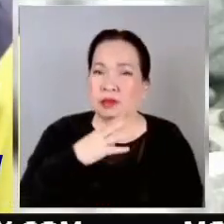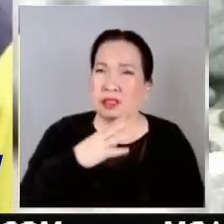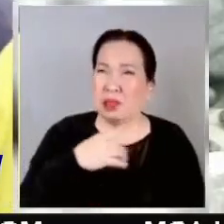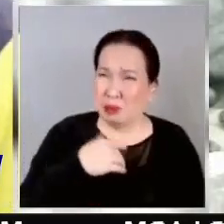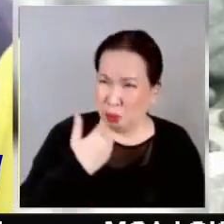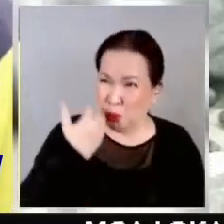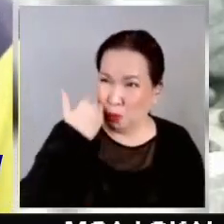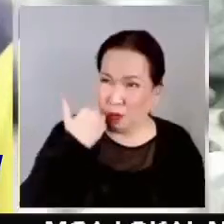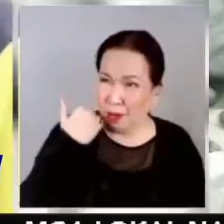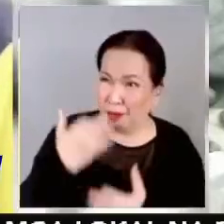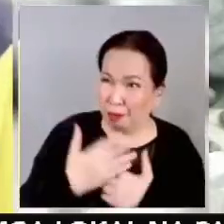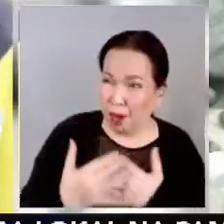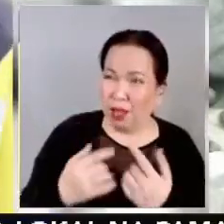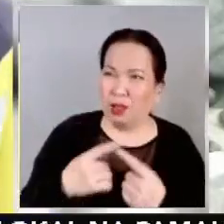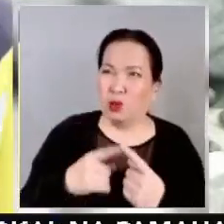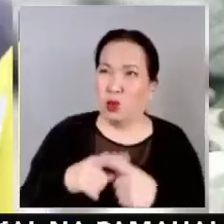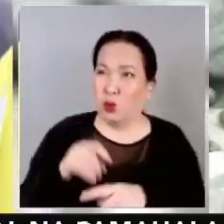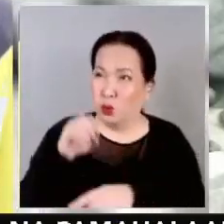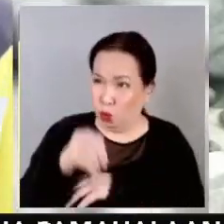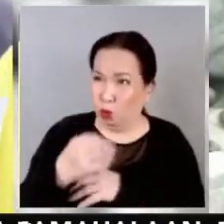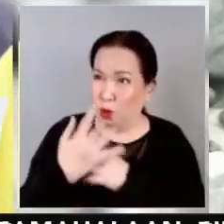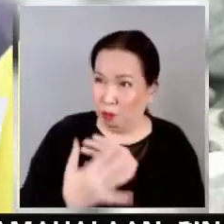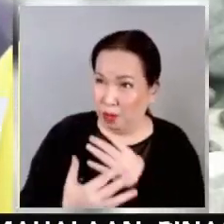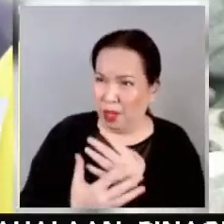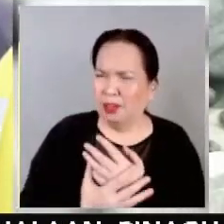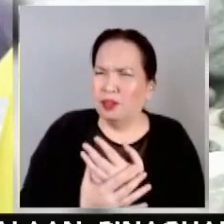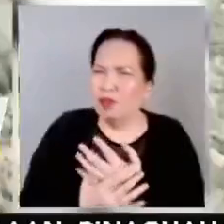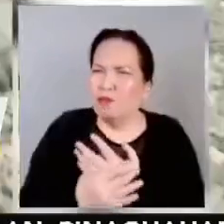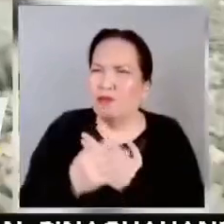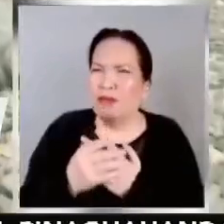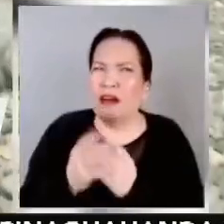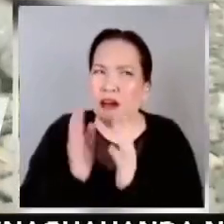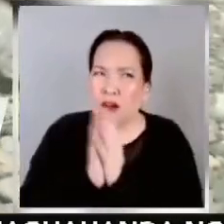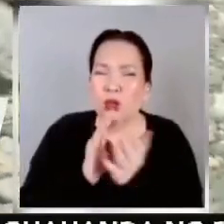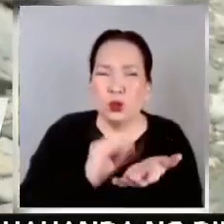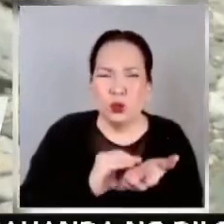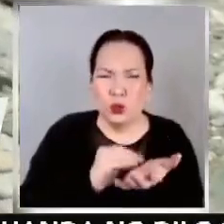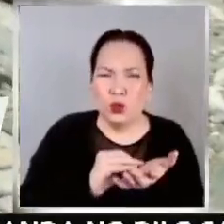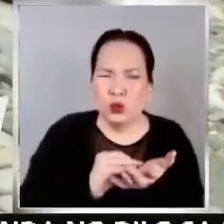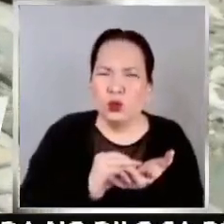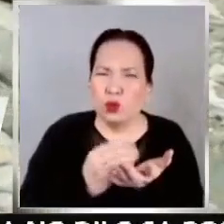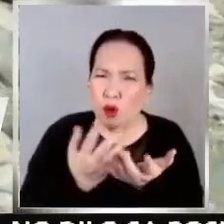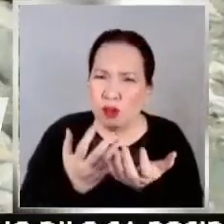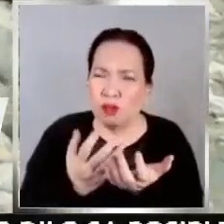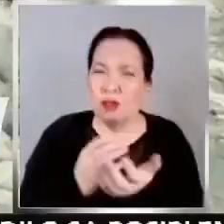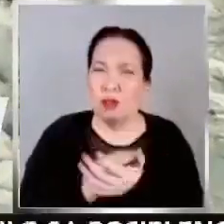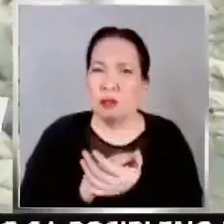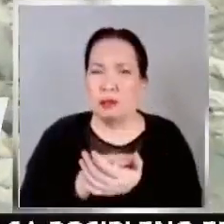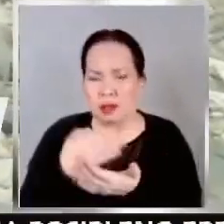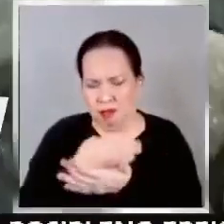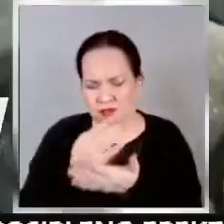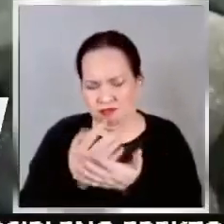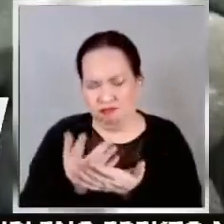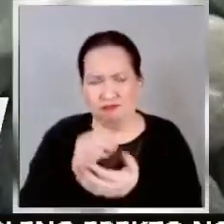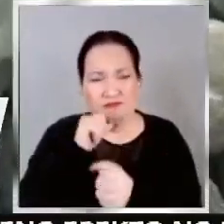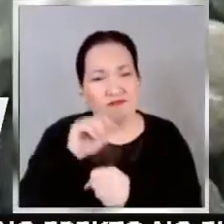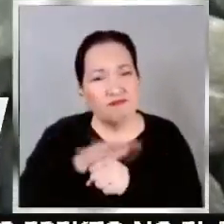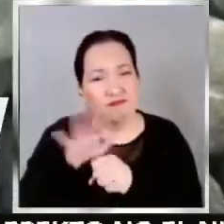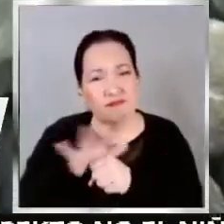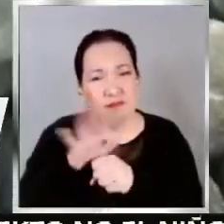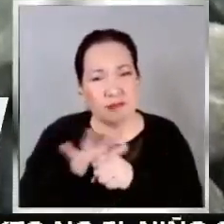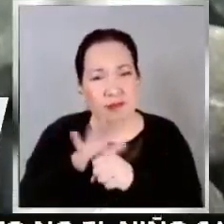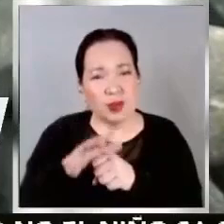sobra naman sa dugo, kaya gusto kong magpa-check up. Kulang sa budget kasi gaya nga noon,